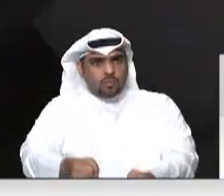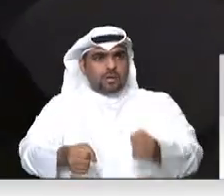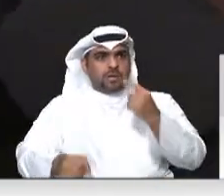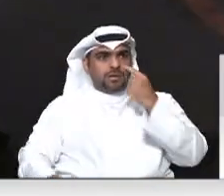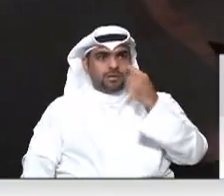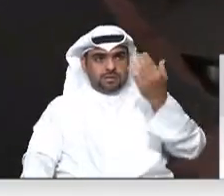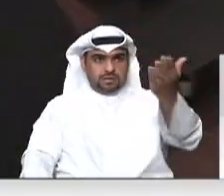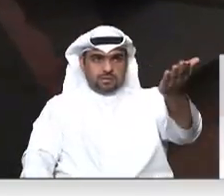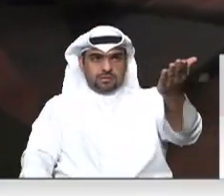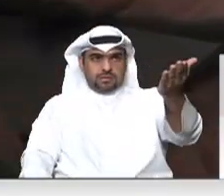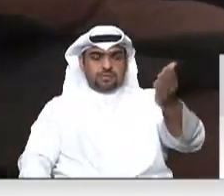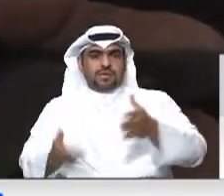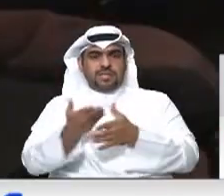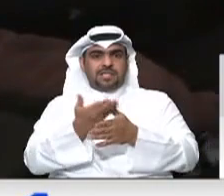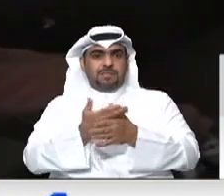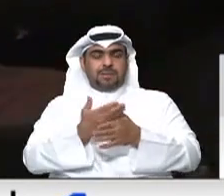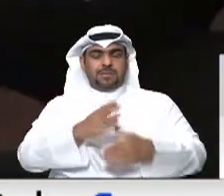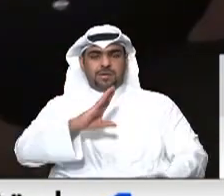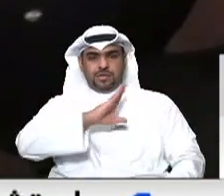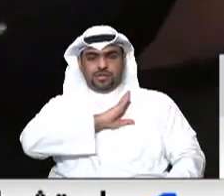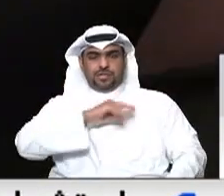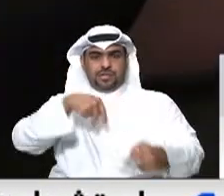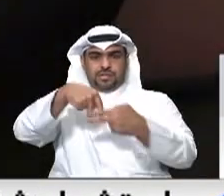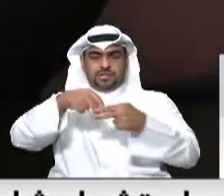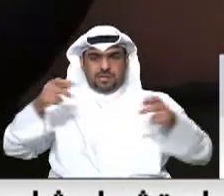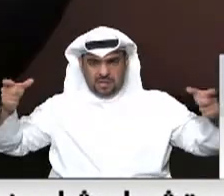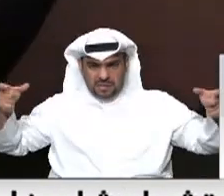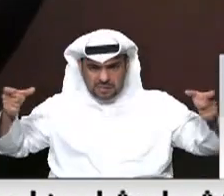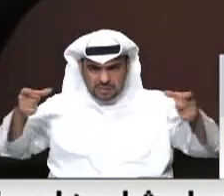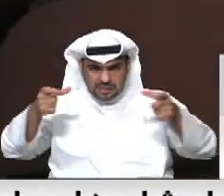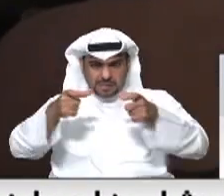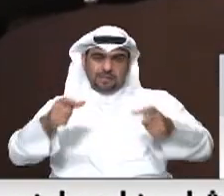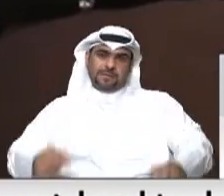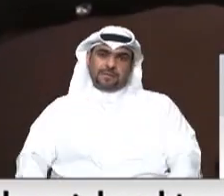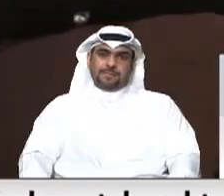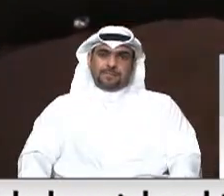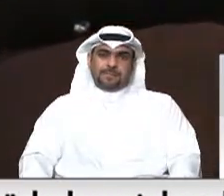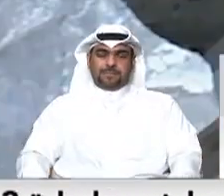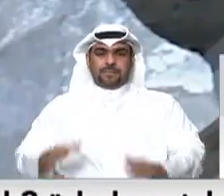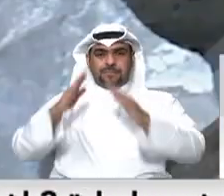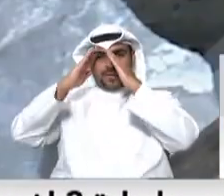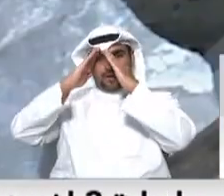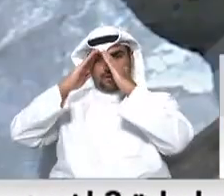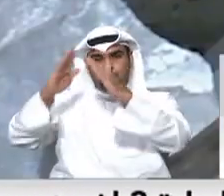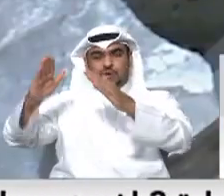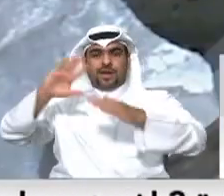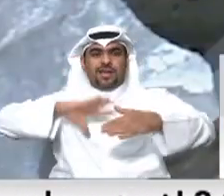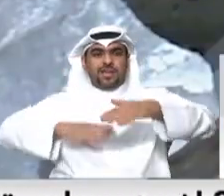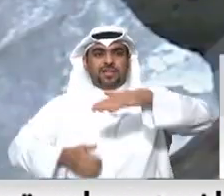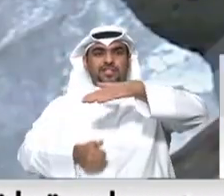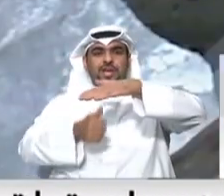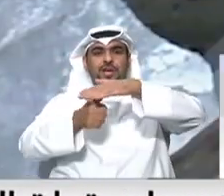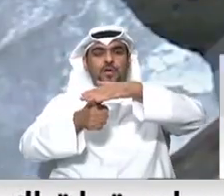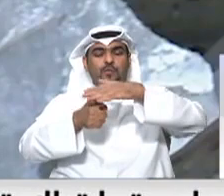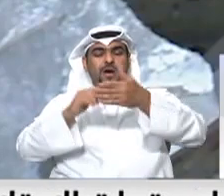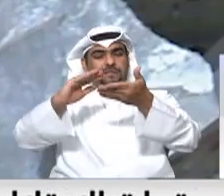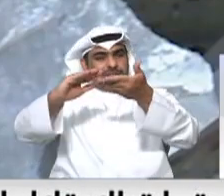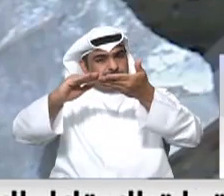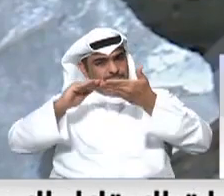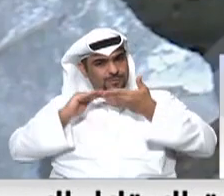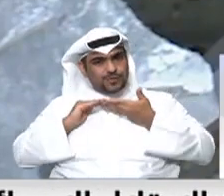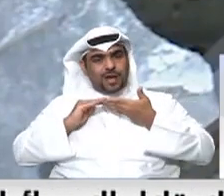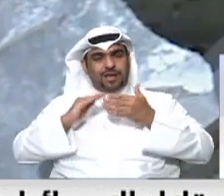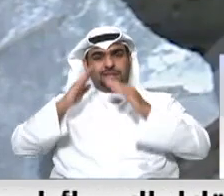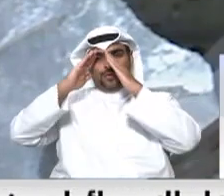ظل استمرار الحصار الإسرائيلي المشدد. احنا بنشكر أمير الكويت على المساعدات اللي قدم لنا إياها، وبنشكر